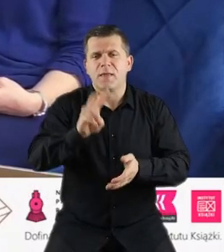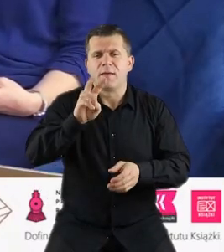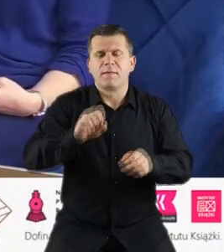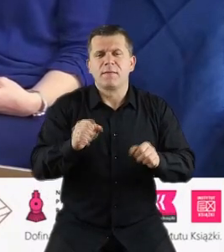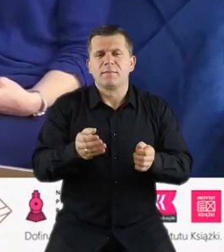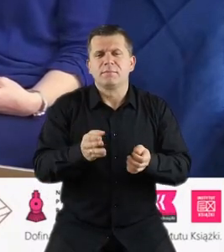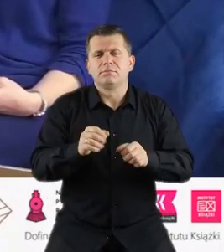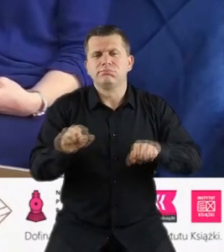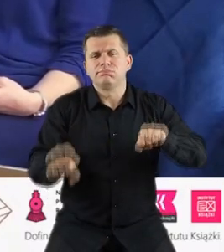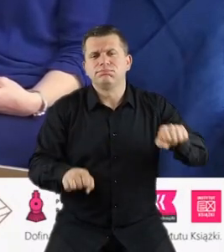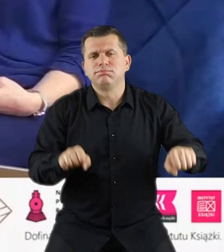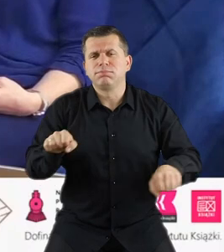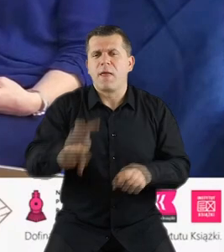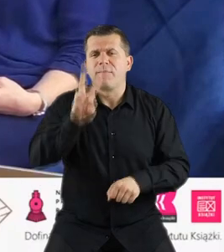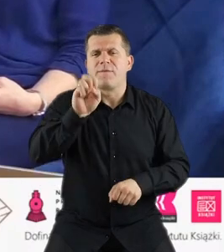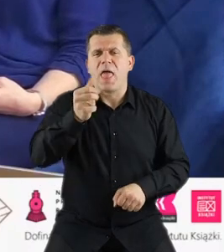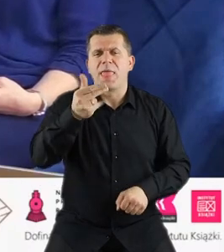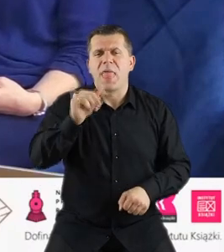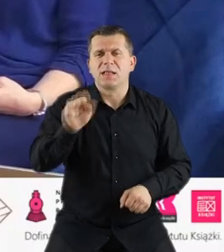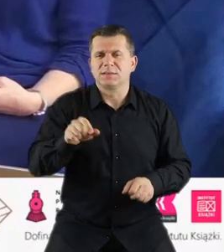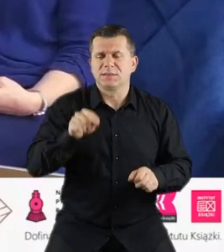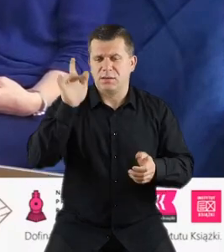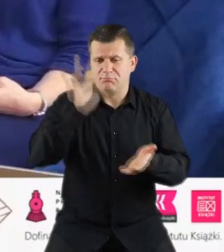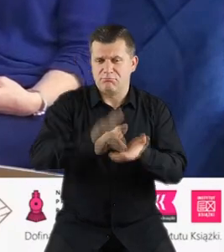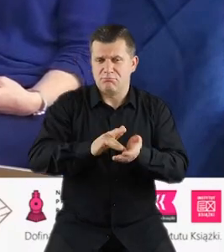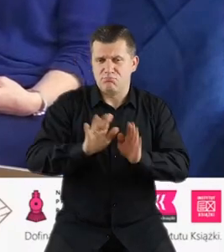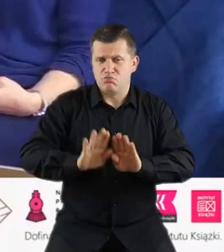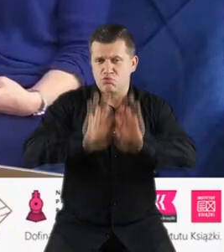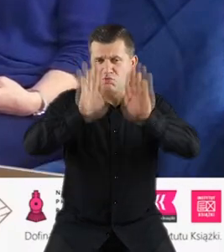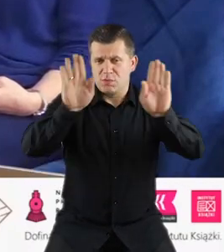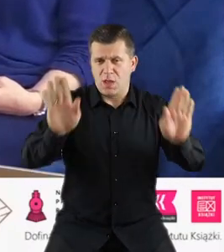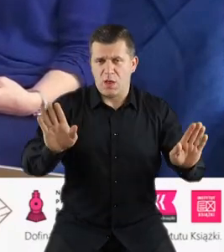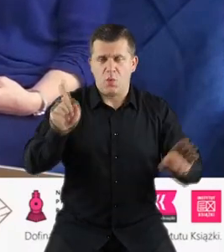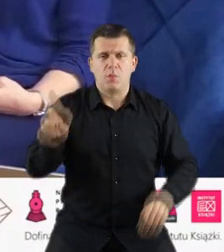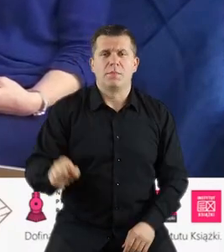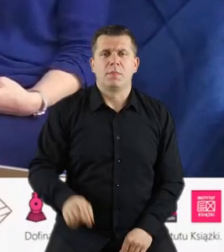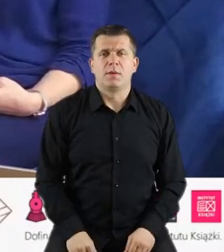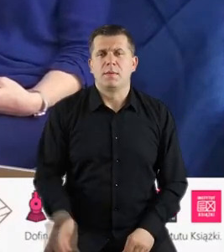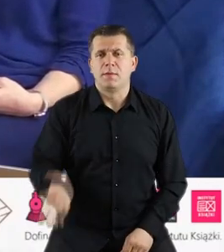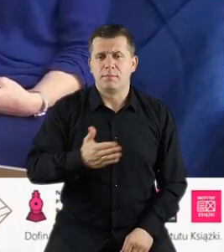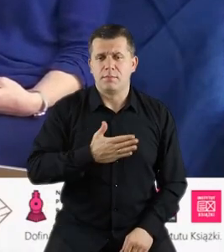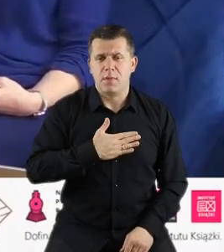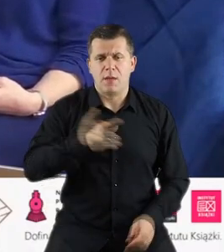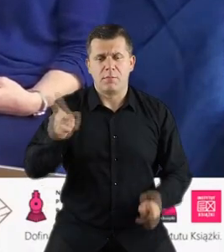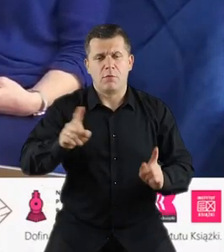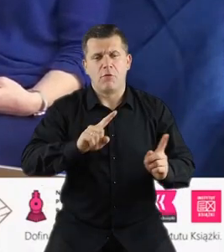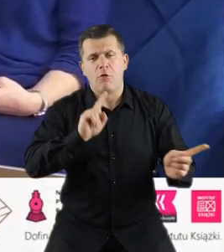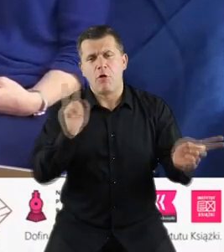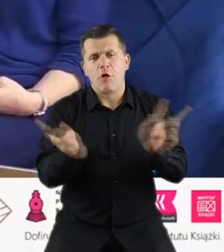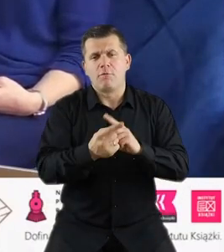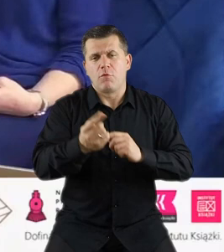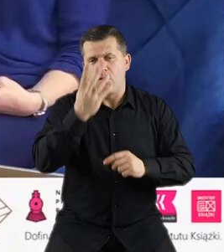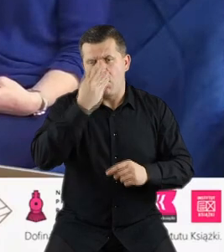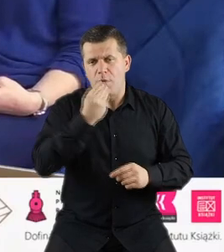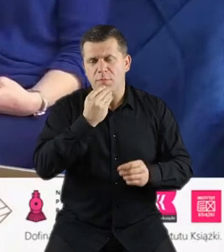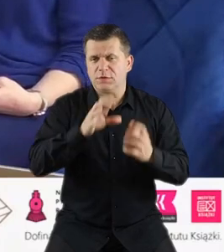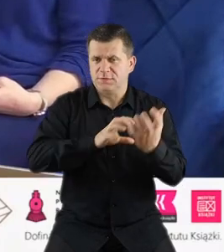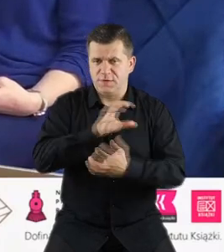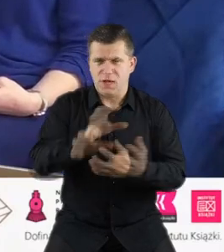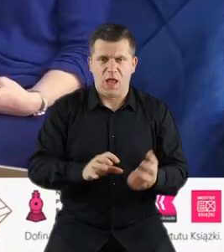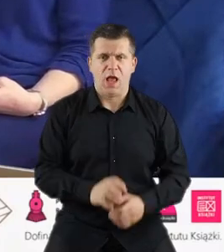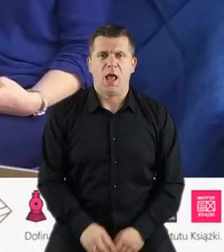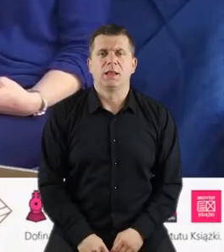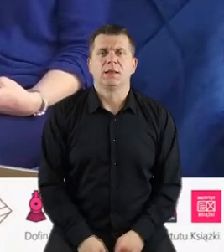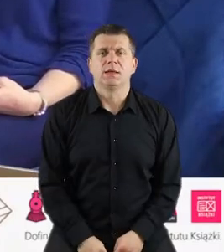muzeum. Uznawana jest za taki największy pomnik średniowiecznej kartografii. Mamy na niej odwrócony obraz świata,